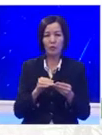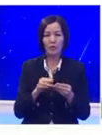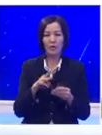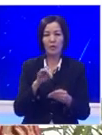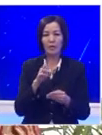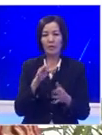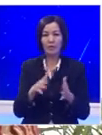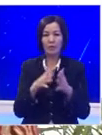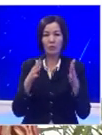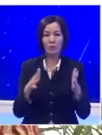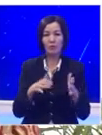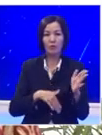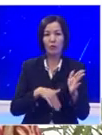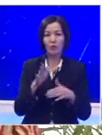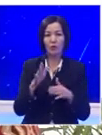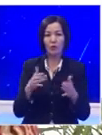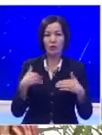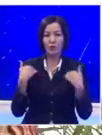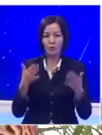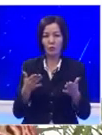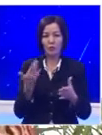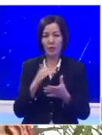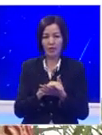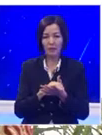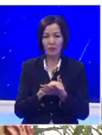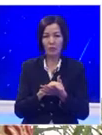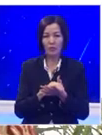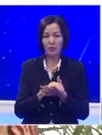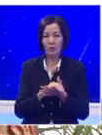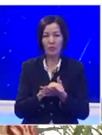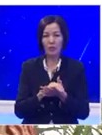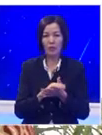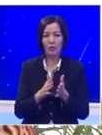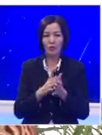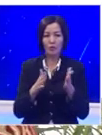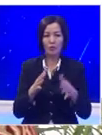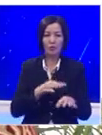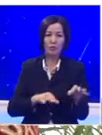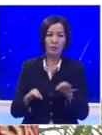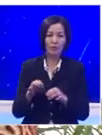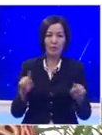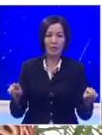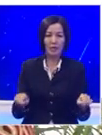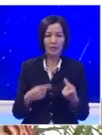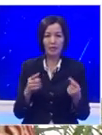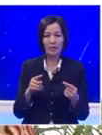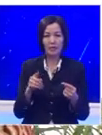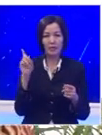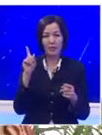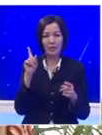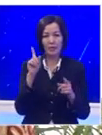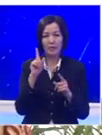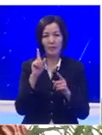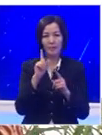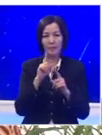қазығымды үлкен жоғары деңгейде көрсету. Соны жаңағы үлкен жоба ретінде қалыптастырып, мектеп бағдарламасына